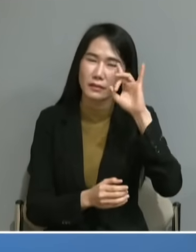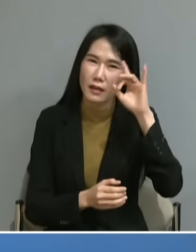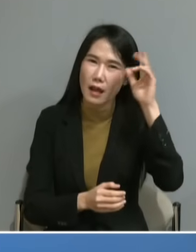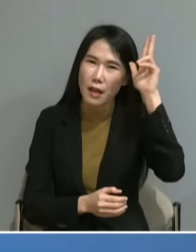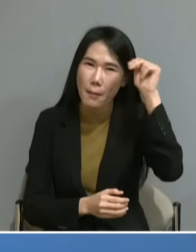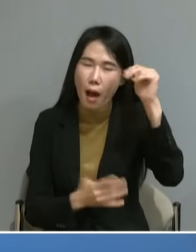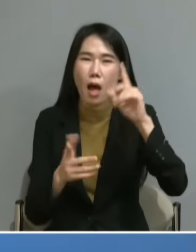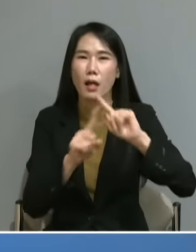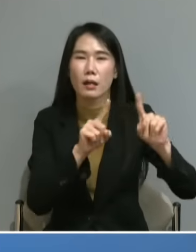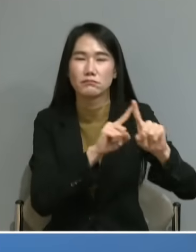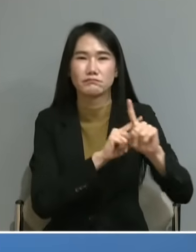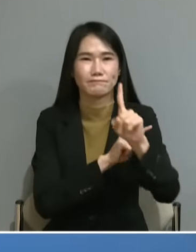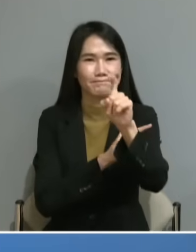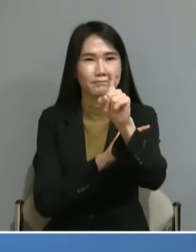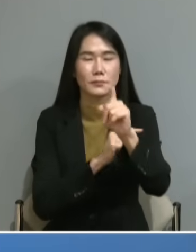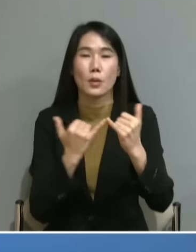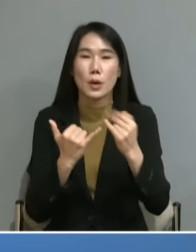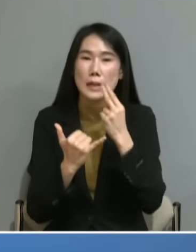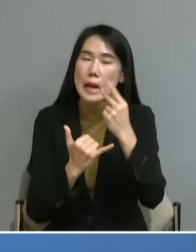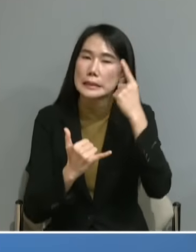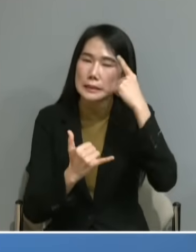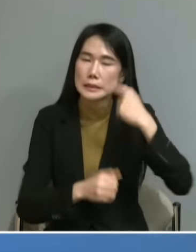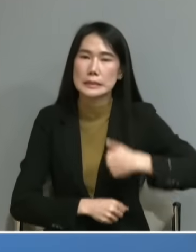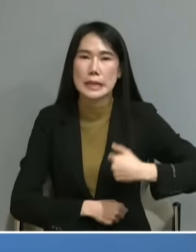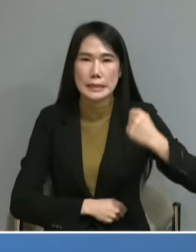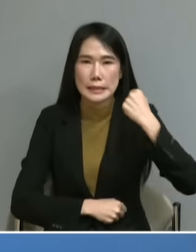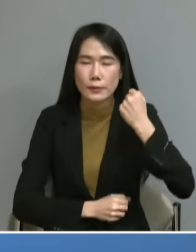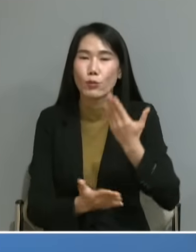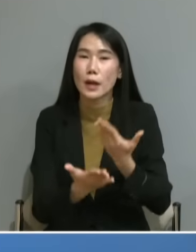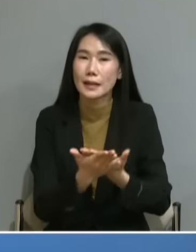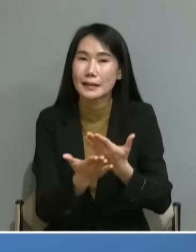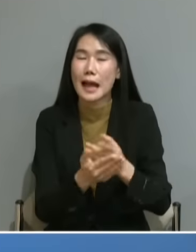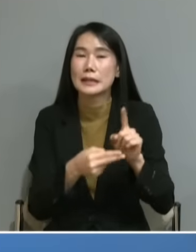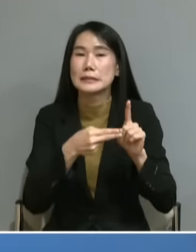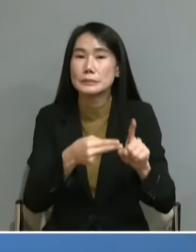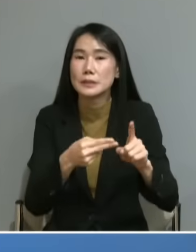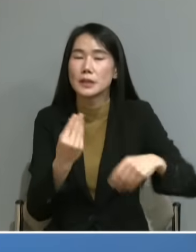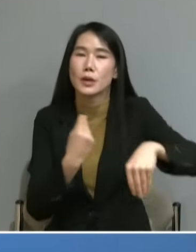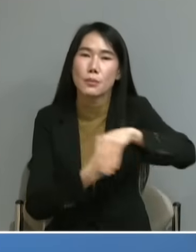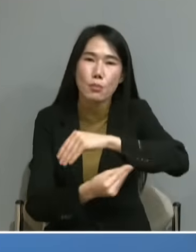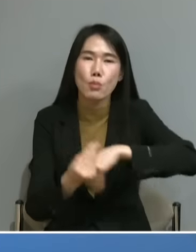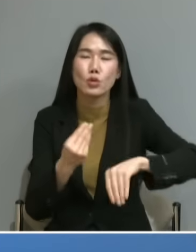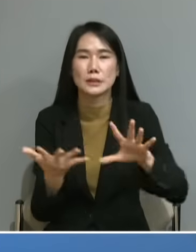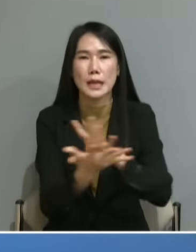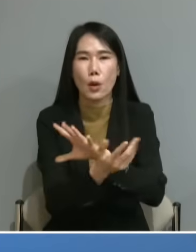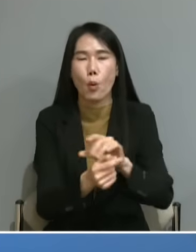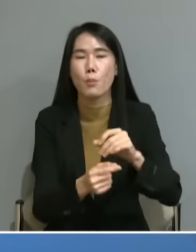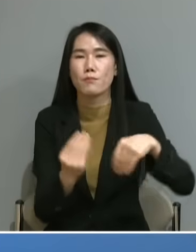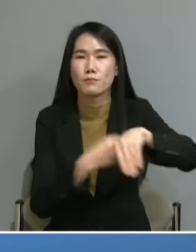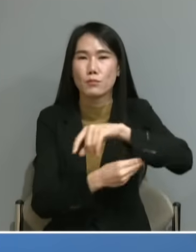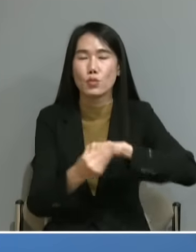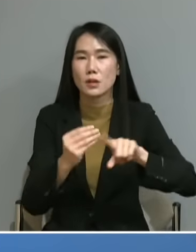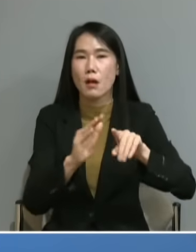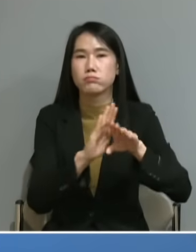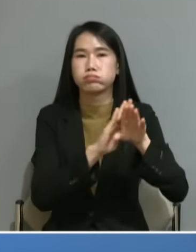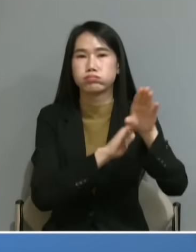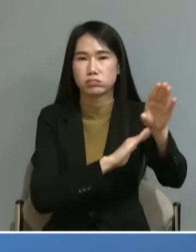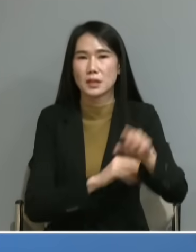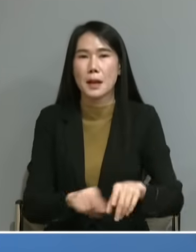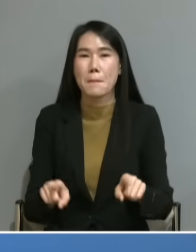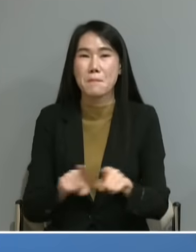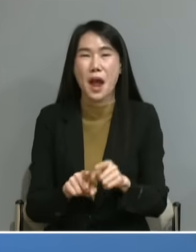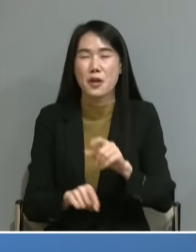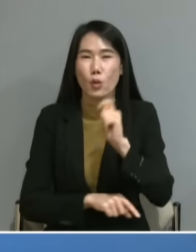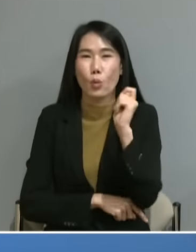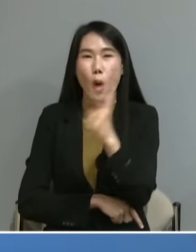ครับสิ่งต่างๆเหล่านี้เนี่ยจะเป็นกลไกที่ยืนยันว่าเม็ดเงินของเราเนี่ยจะเกิดการหมุนเวียนในเศรษฐกิจมากกว่าเงินสดทั่ว